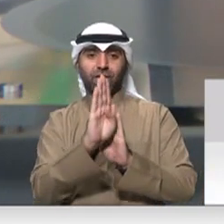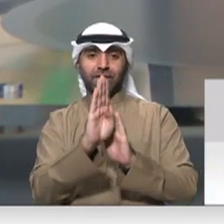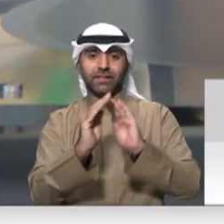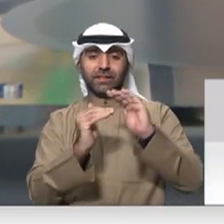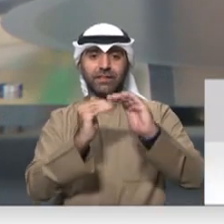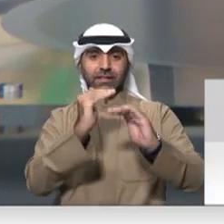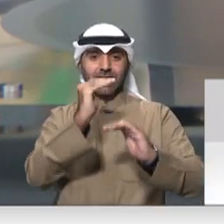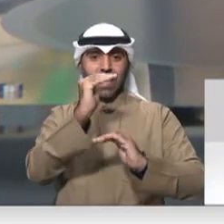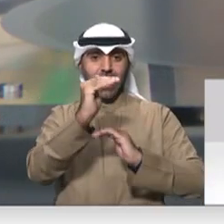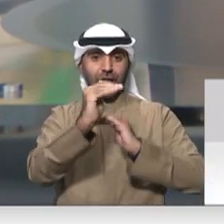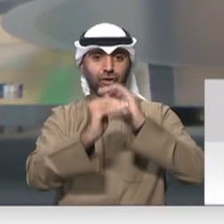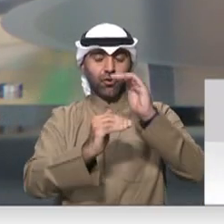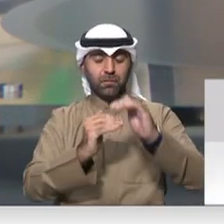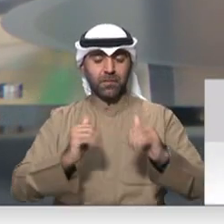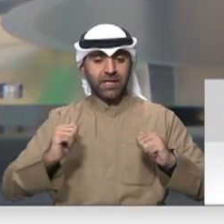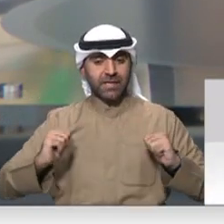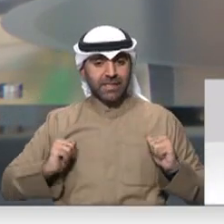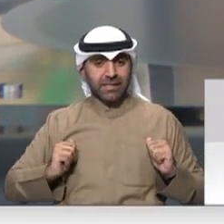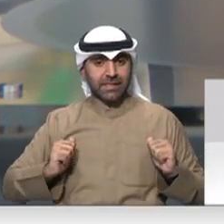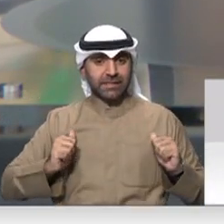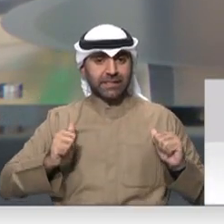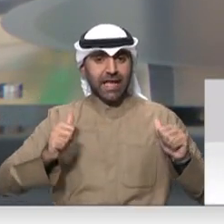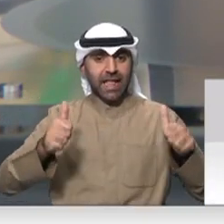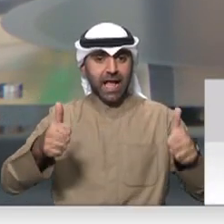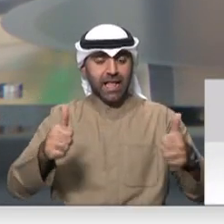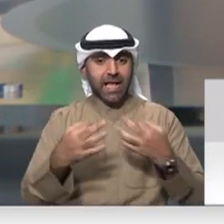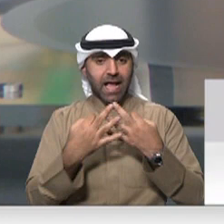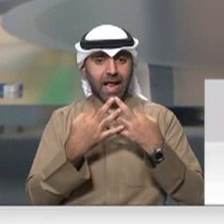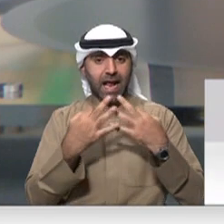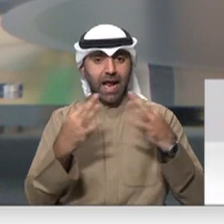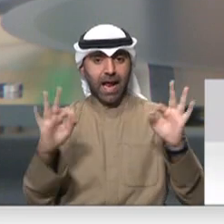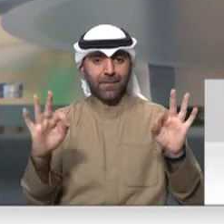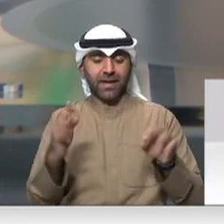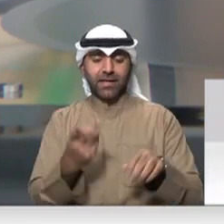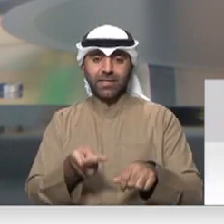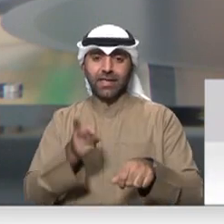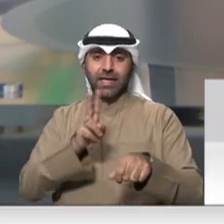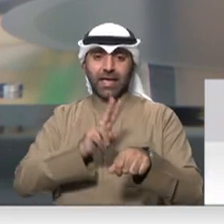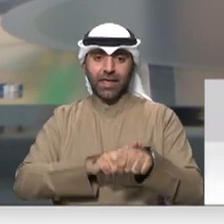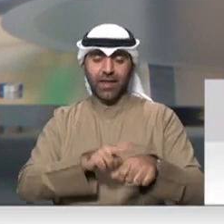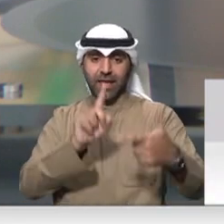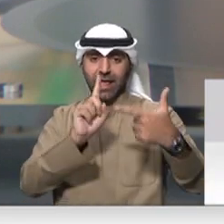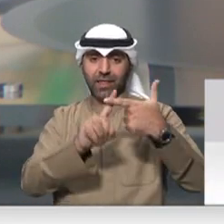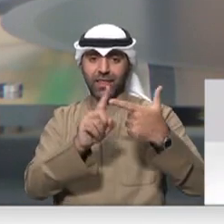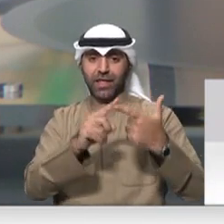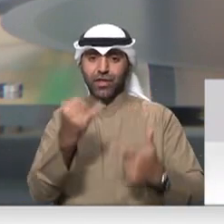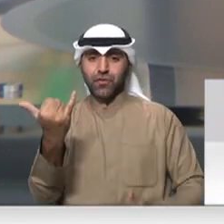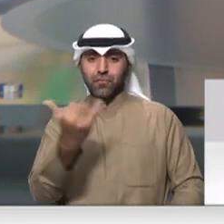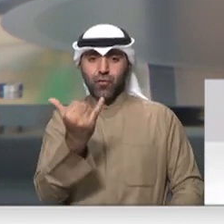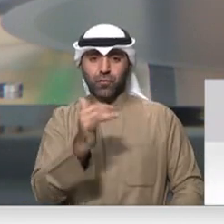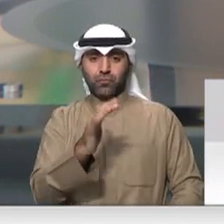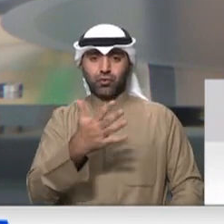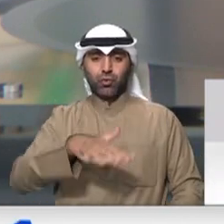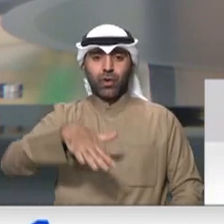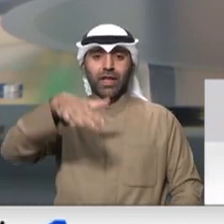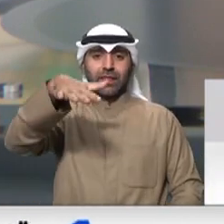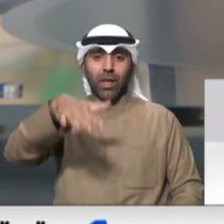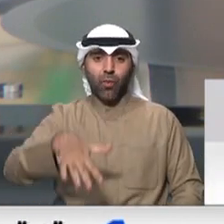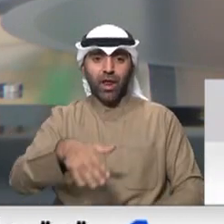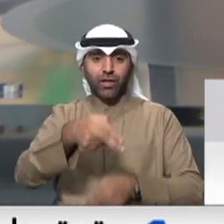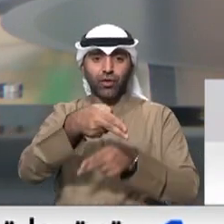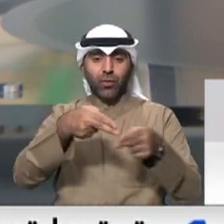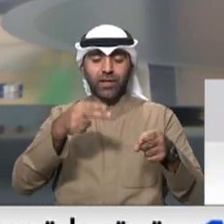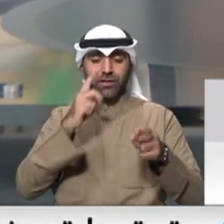عناية فائقة واهتماما بالغا بتدريس العلوم العسكرية المختلفة، إضافة إلى العلوم الأكاديمية